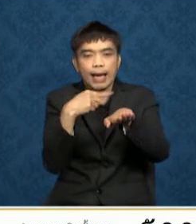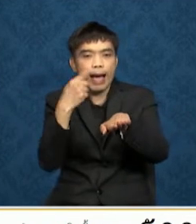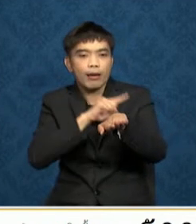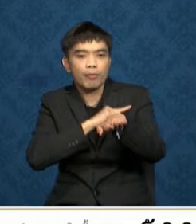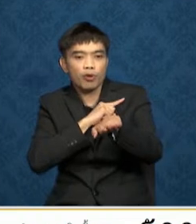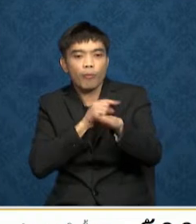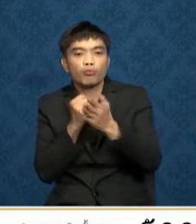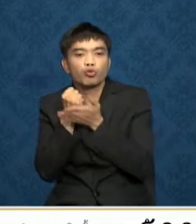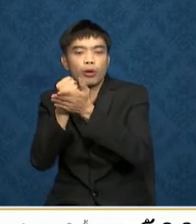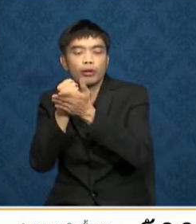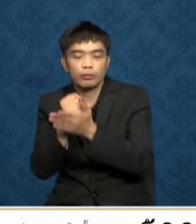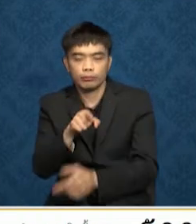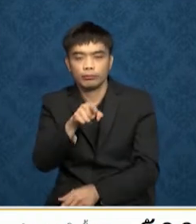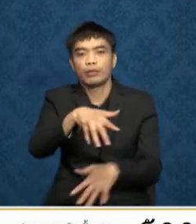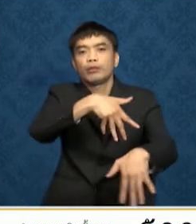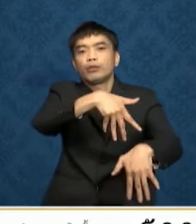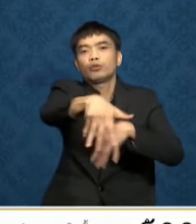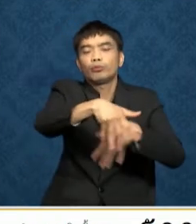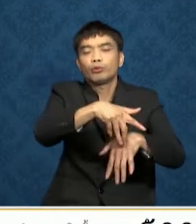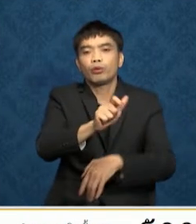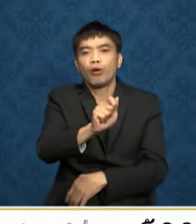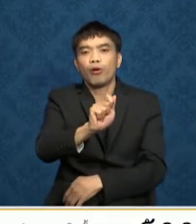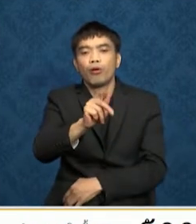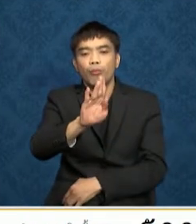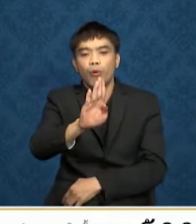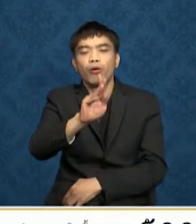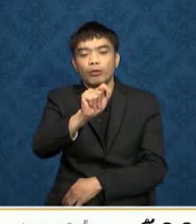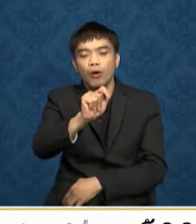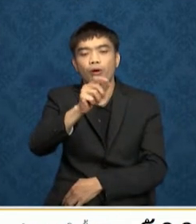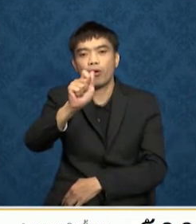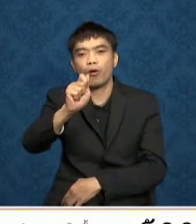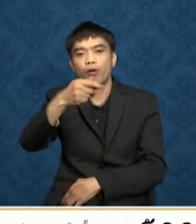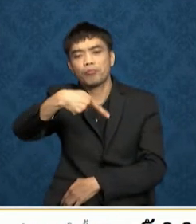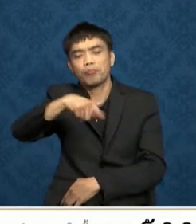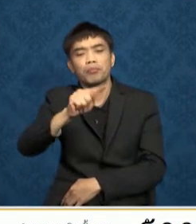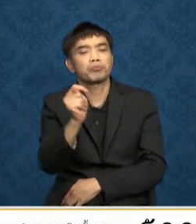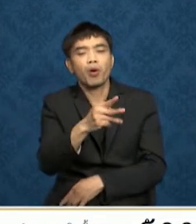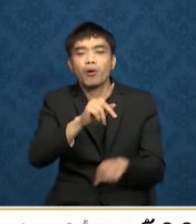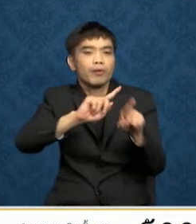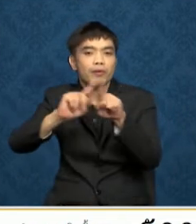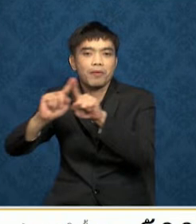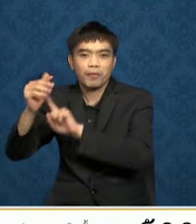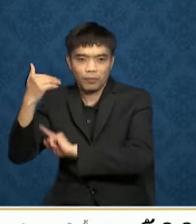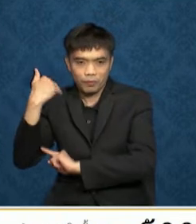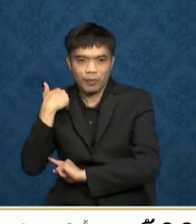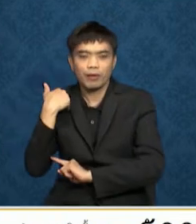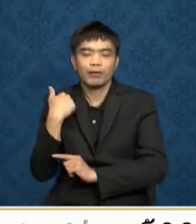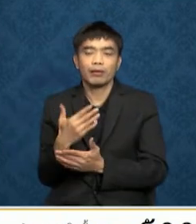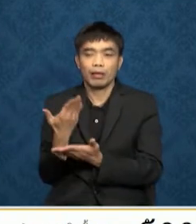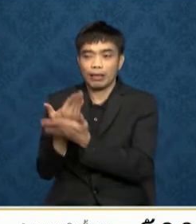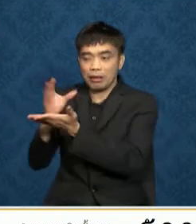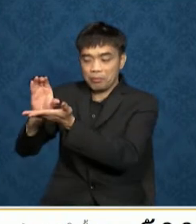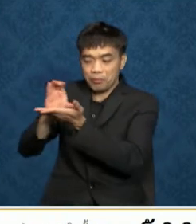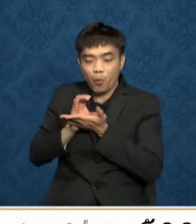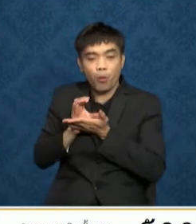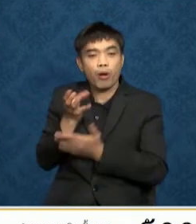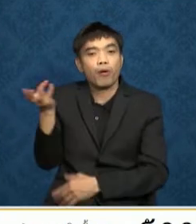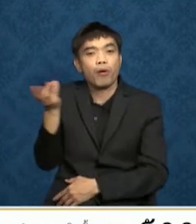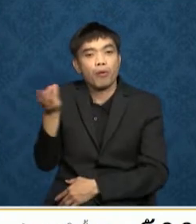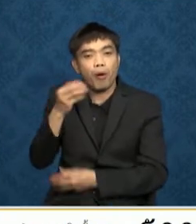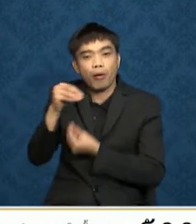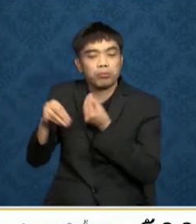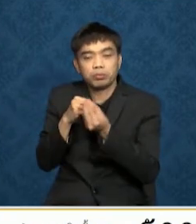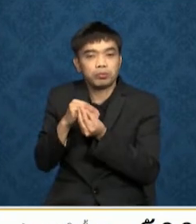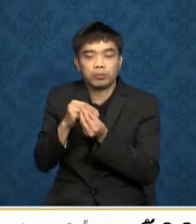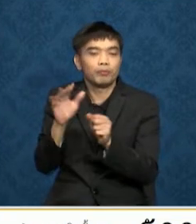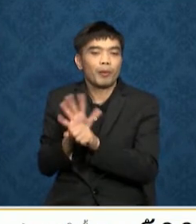ให้เงินเ้าแค่ 29.1 perแหละครับท่านประธานครับและเข้าไปหารทั้งหมดนะครับเทำได้นะครับพอมา